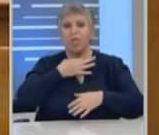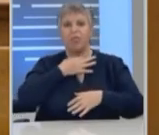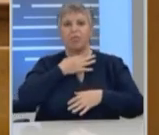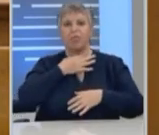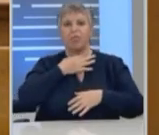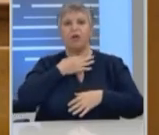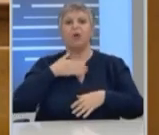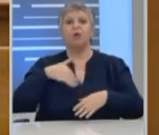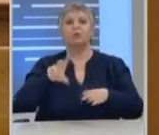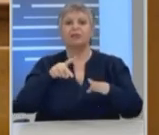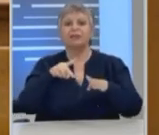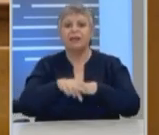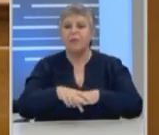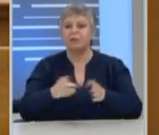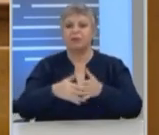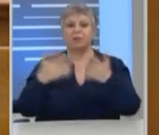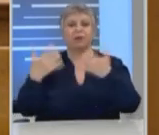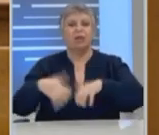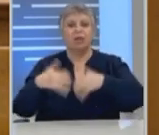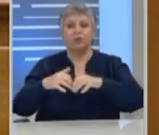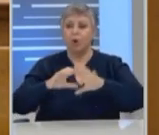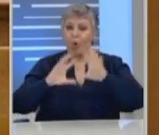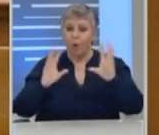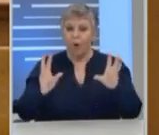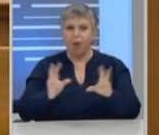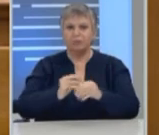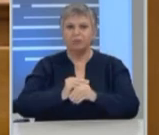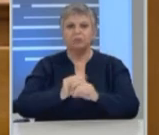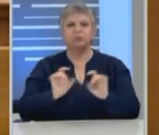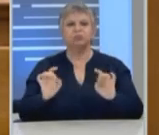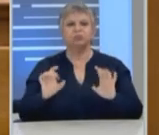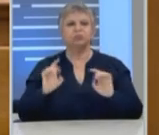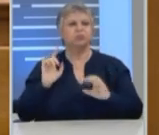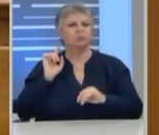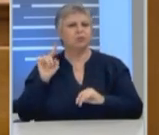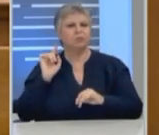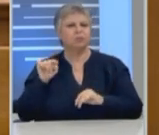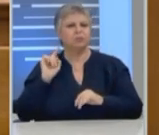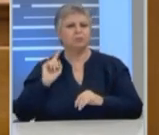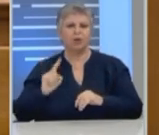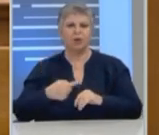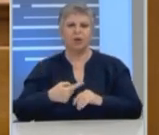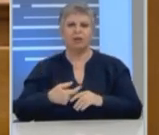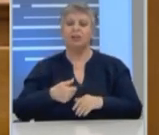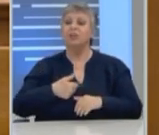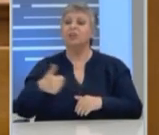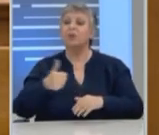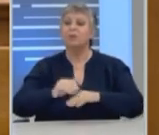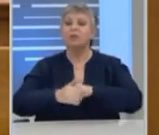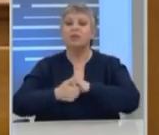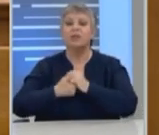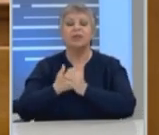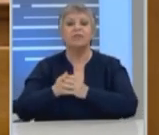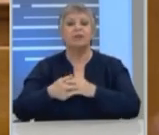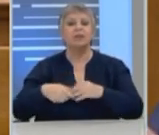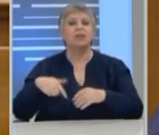του τραπεζικού συστήματος, που τόσο πολύ κόπτεστε. Το μόνο που σας ένοιαζε ήταν να ταΐζετε τις τράπεζες με τα